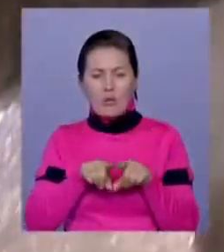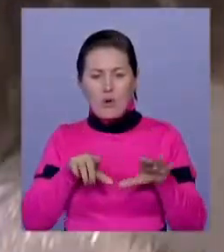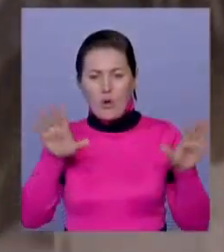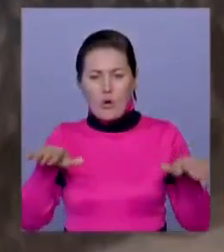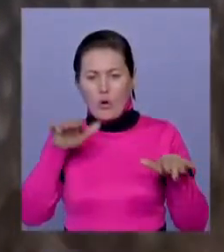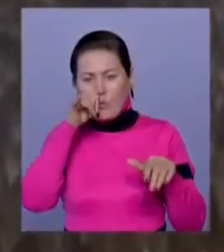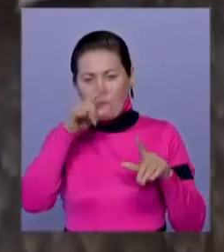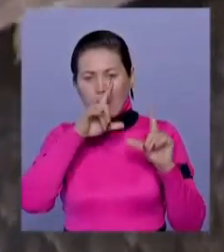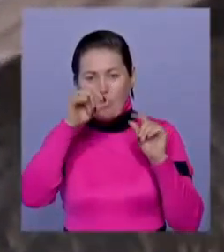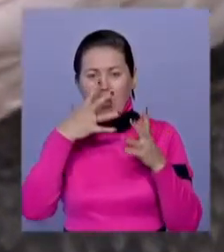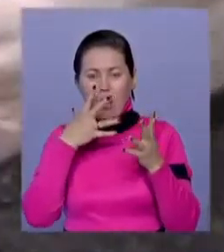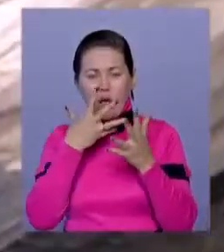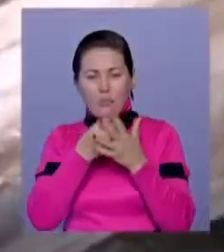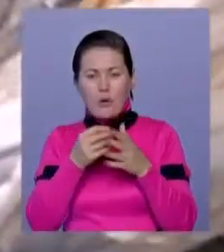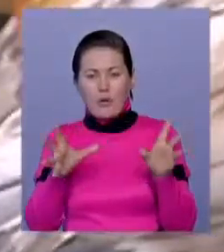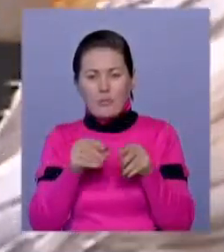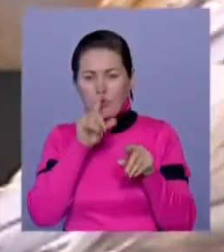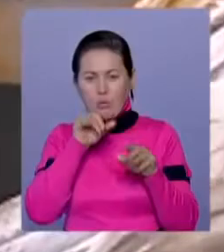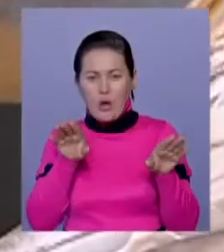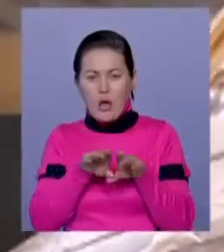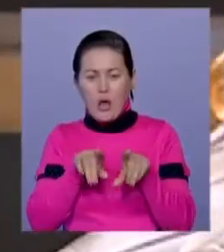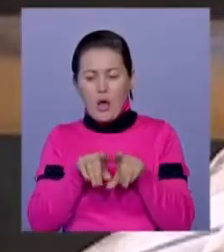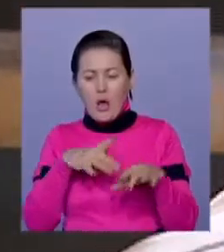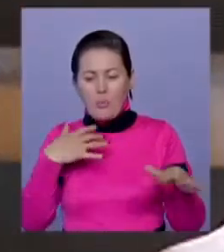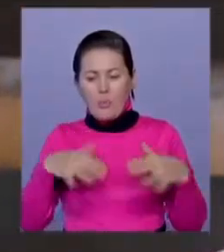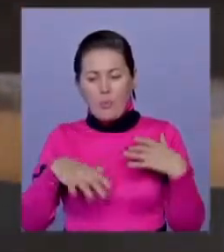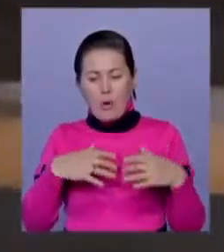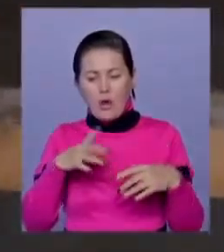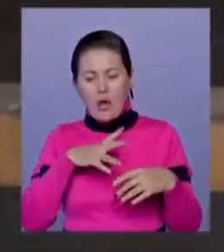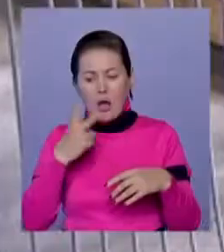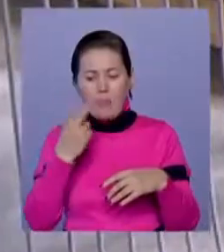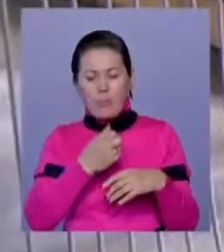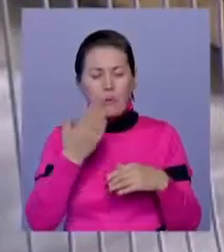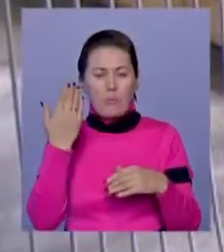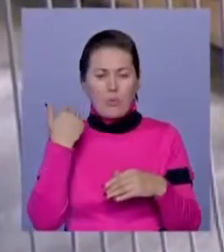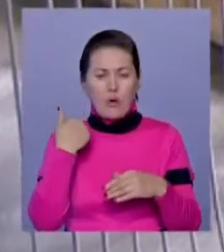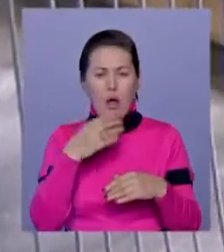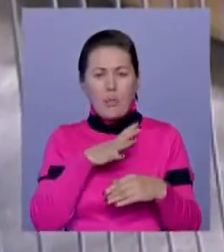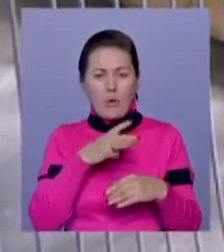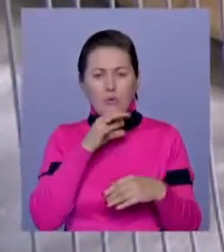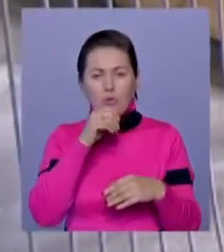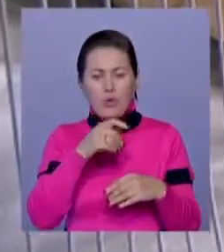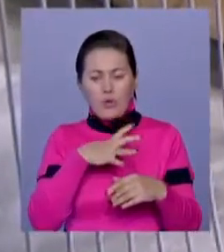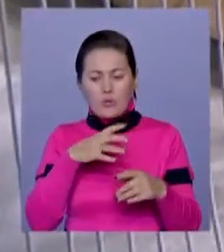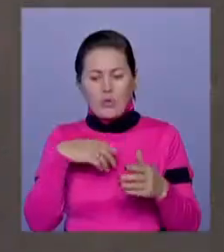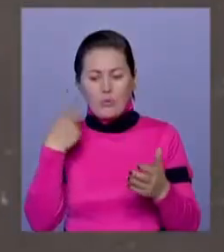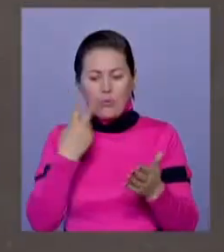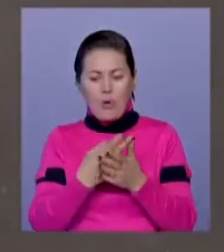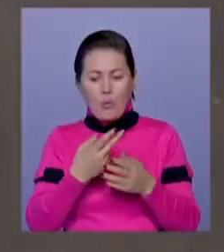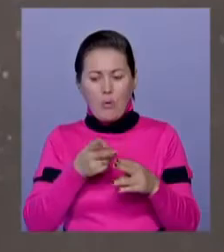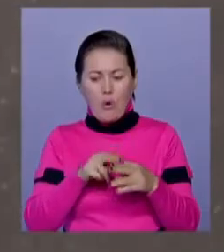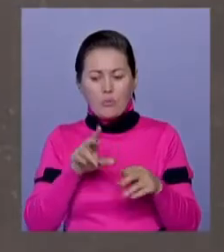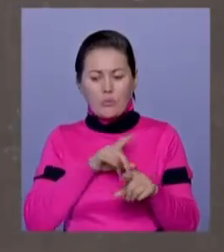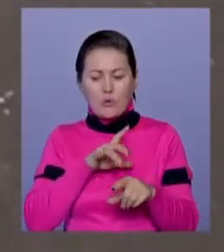екен. Өздігімен қалықтауға қауқары жетпей, әбден әлсіреген бір қазан остан екі апта бұрын Қостанай тұрғынының тура төбесіне құлап түскен. Бұрын